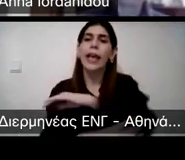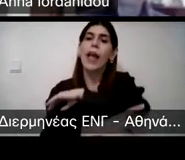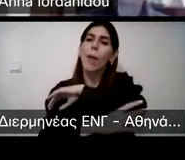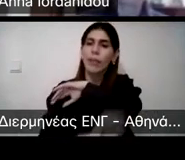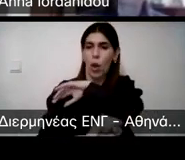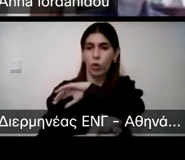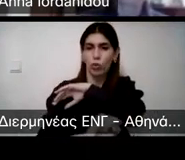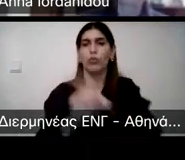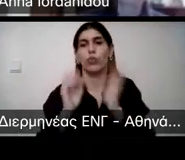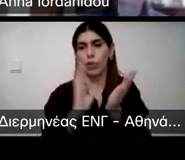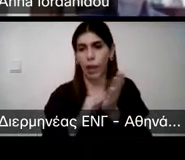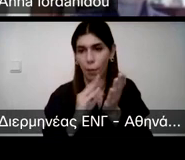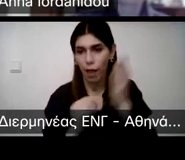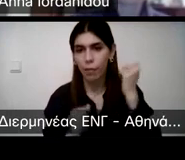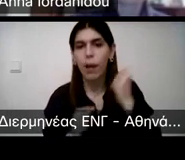αρσενικού.